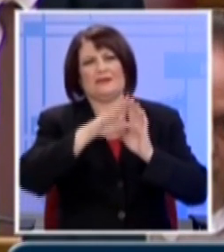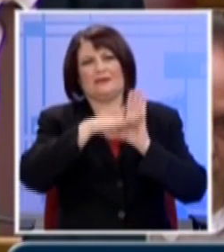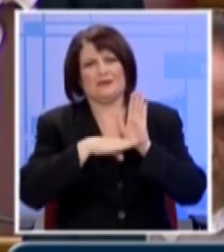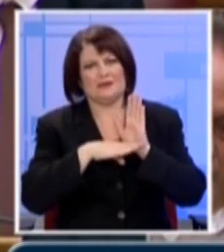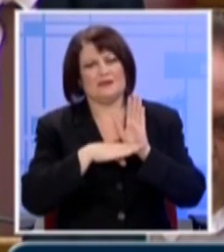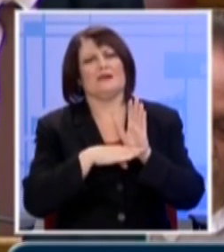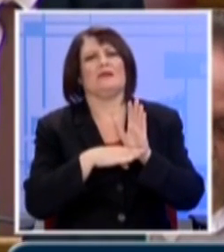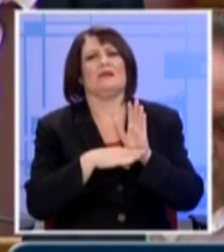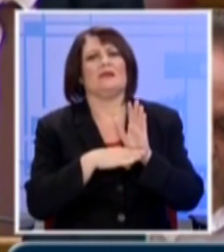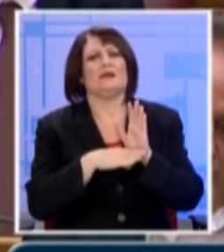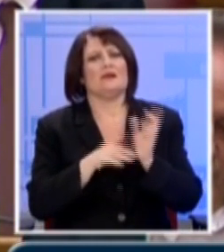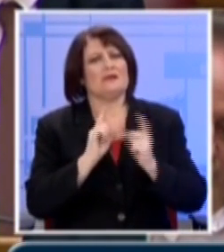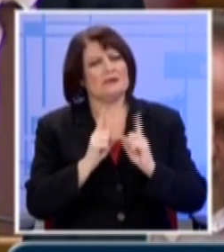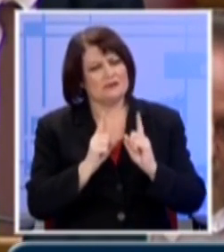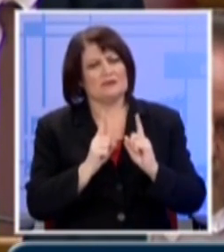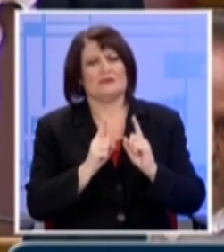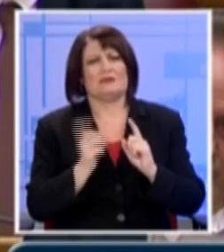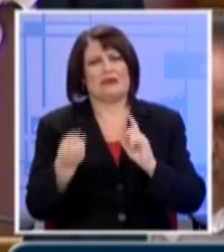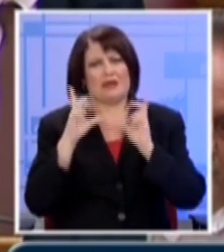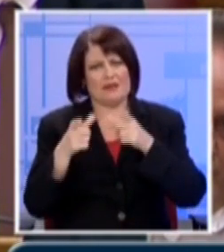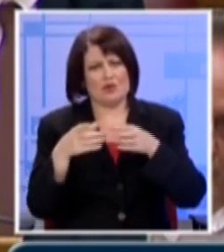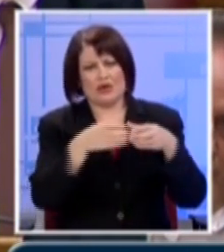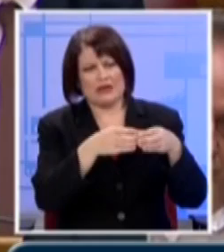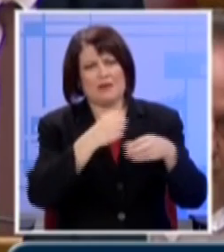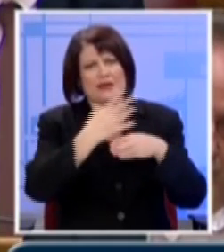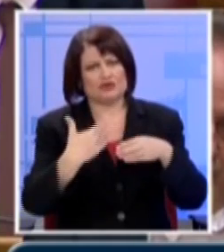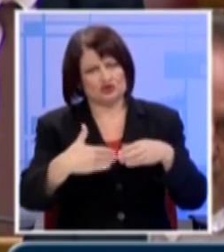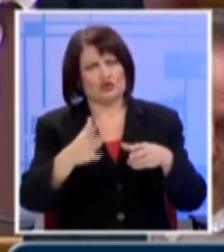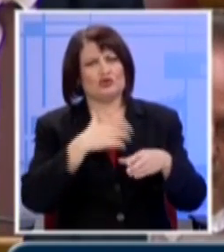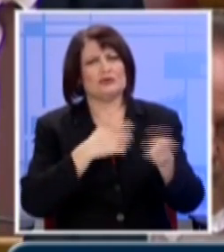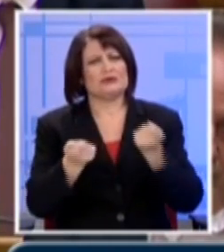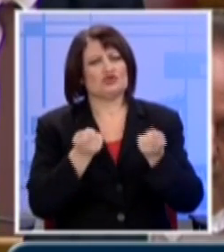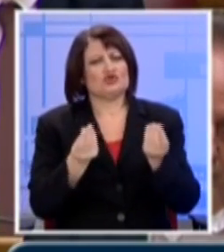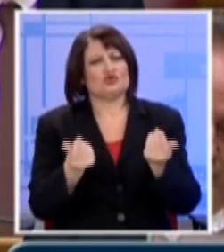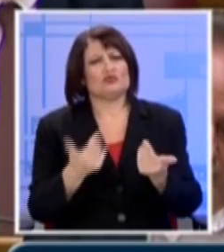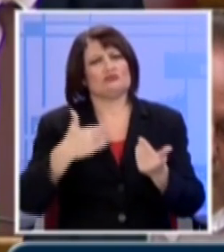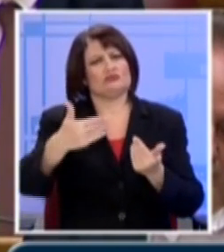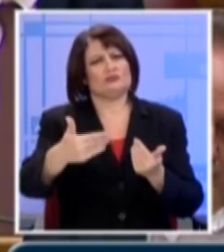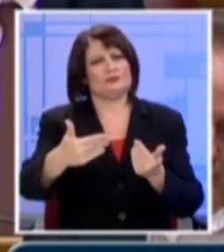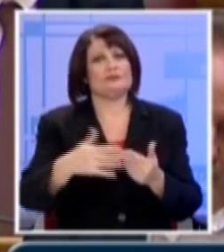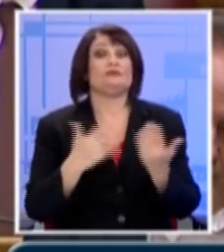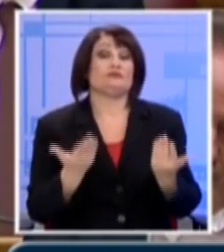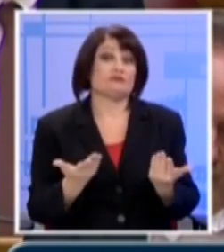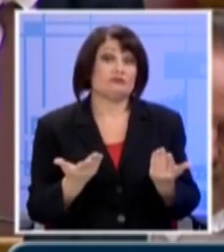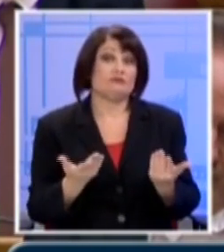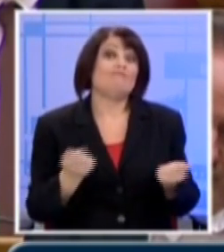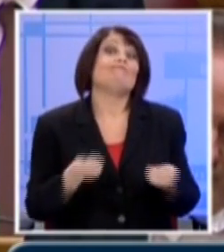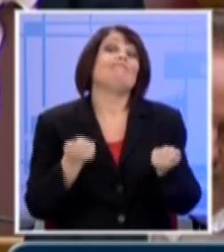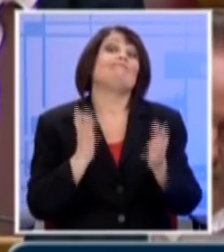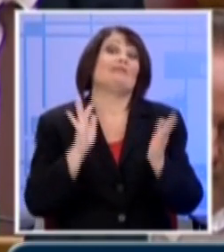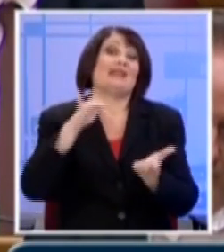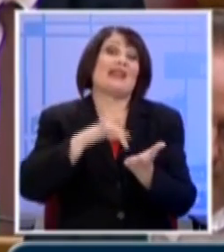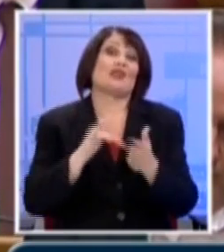που έκανε, μια προγραμματική συμφωνία και βάθους και στρατηγικού χαρακτήρα. Αλλά έτσι δεν γίνεται